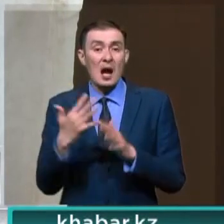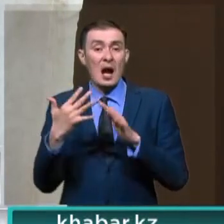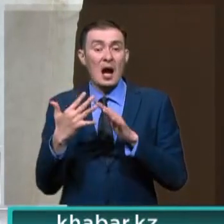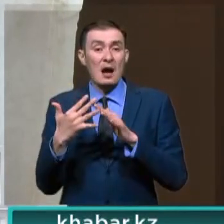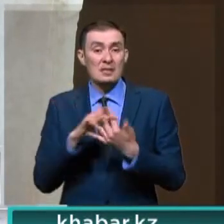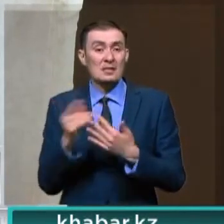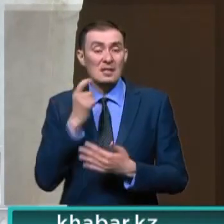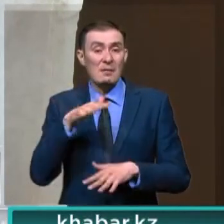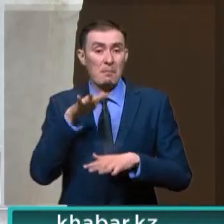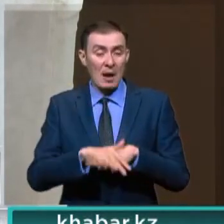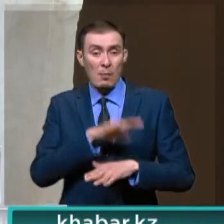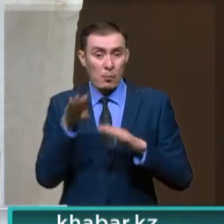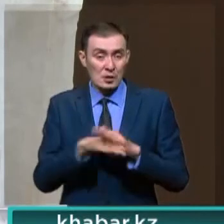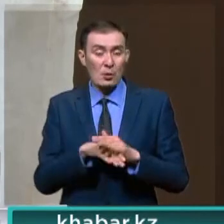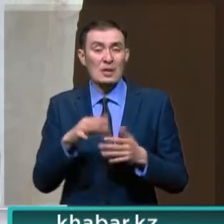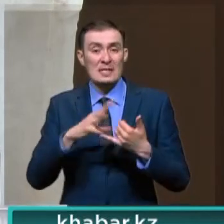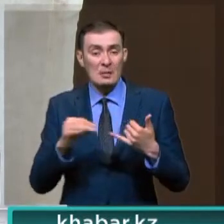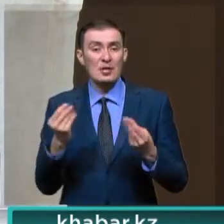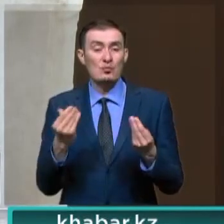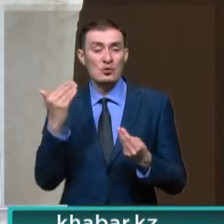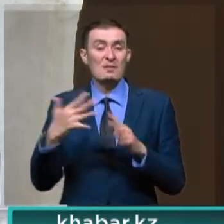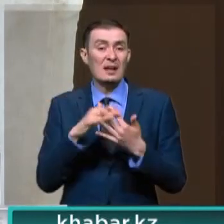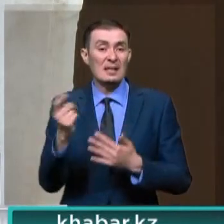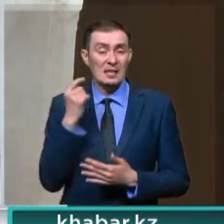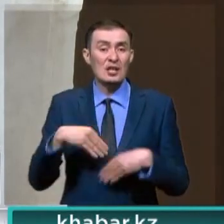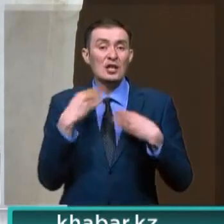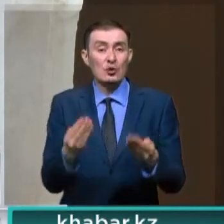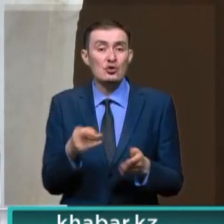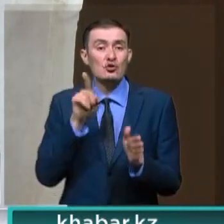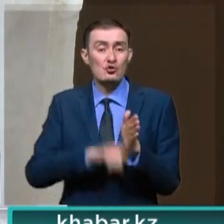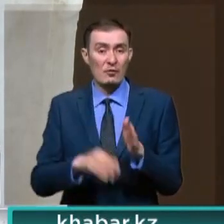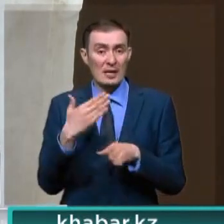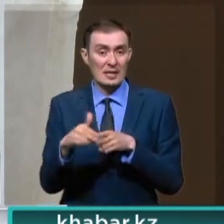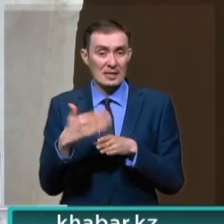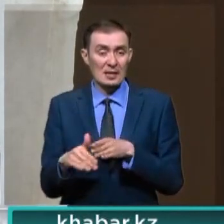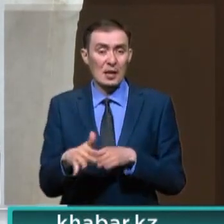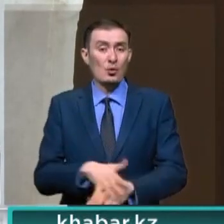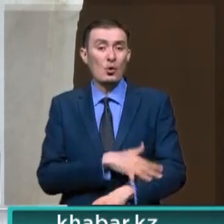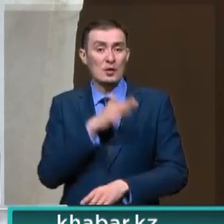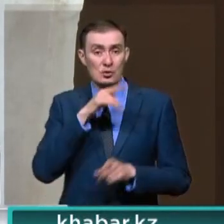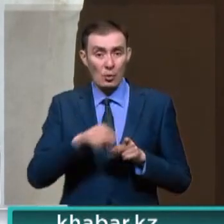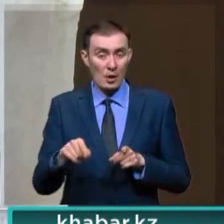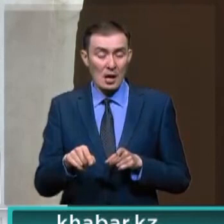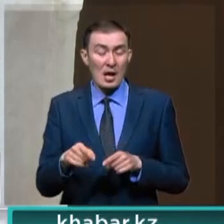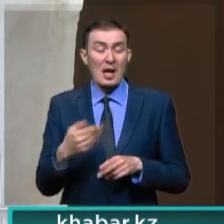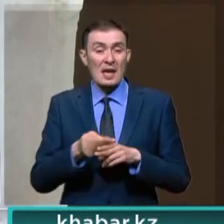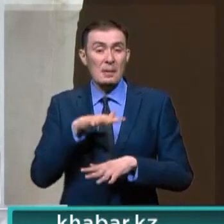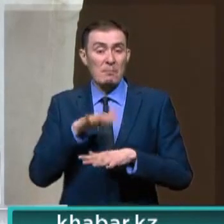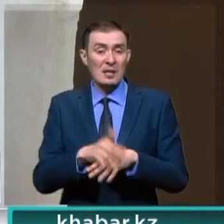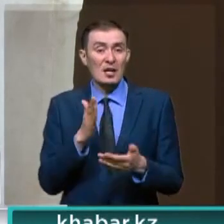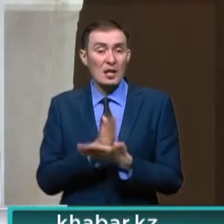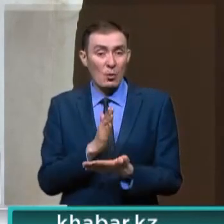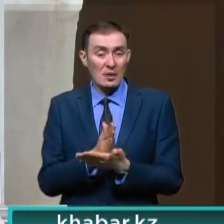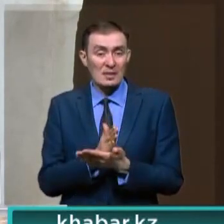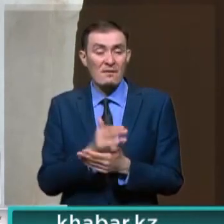агробанки, которые берут под залог земли и имущество крестьян и дают дешевые кредиты на длительный срок. Отделения этих банков